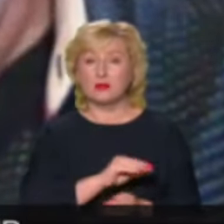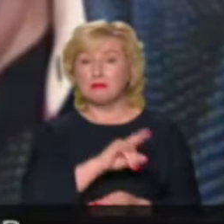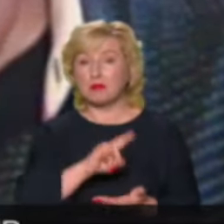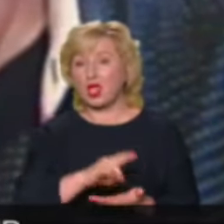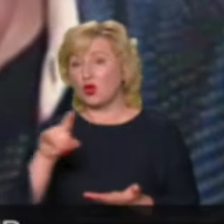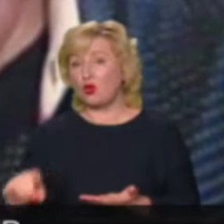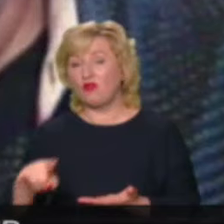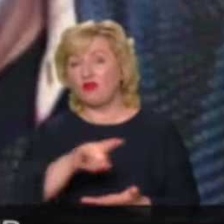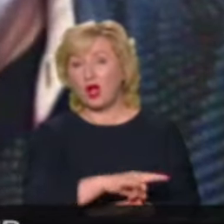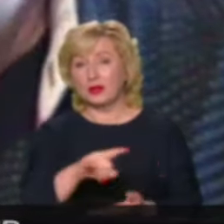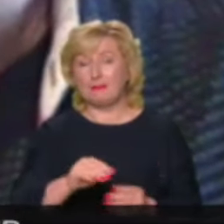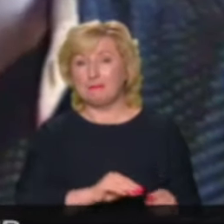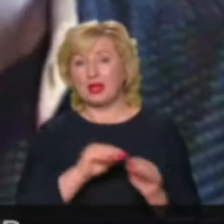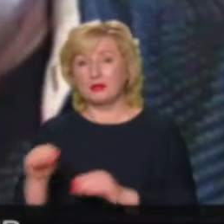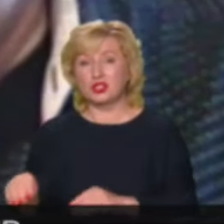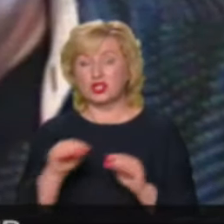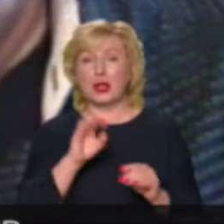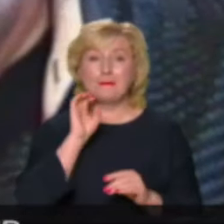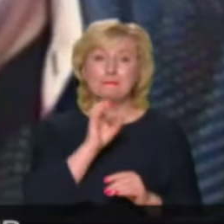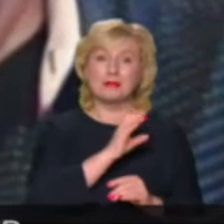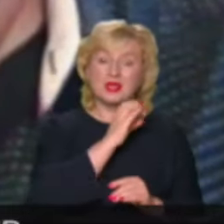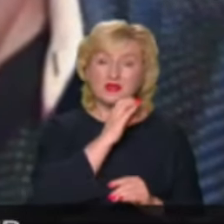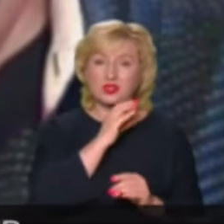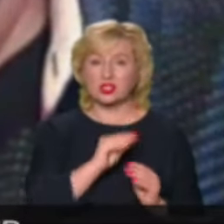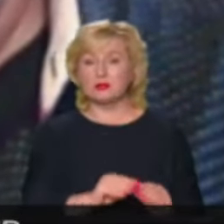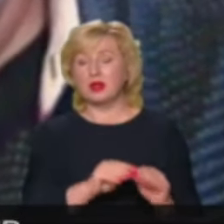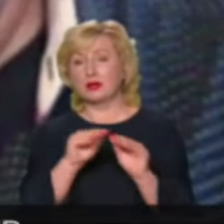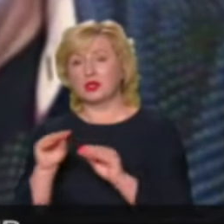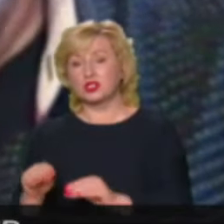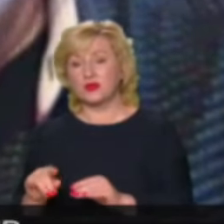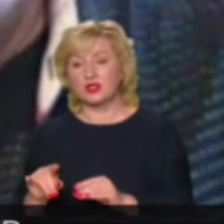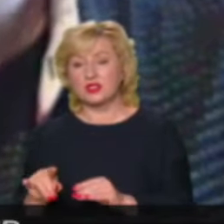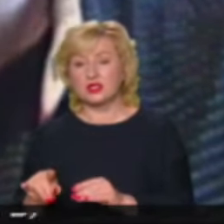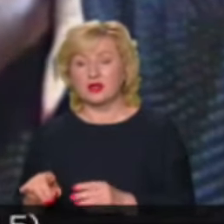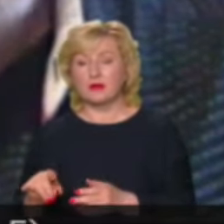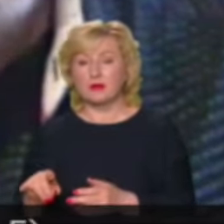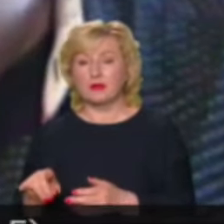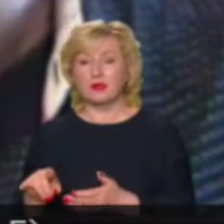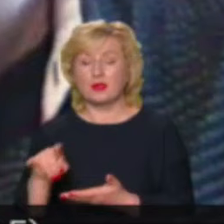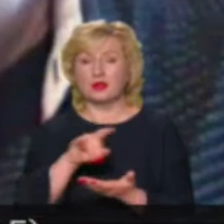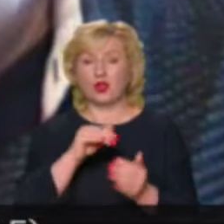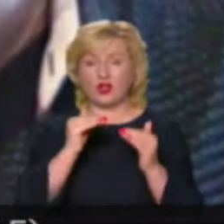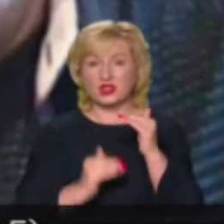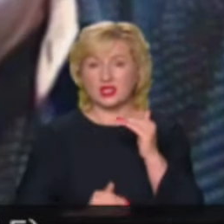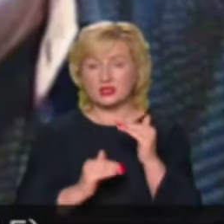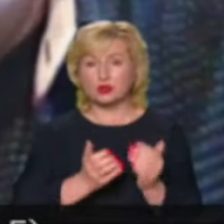там переміщуватися на північ, вони там будуть там спускатися там десь донизу, там до